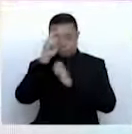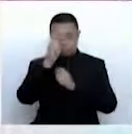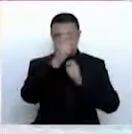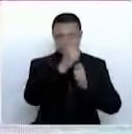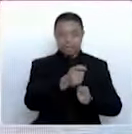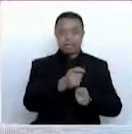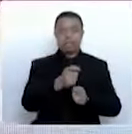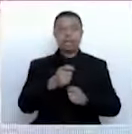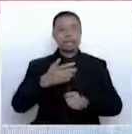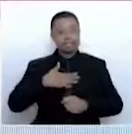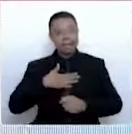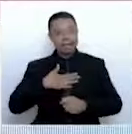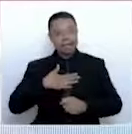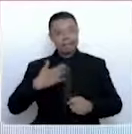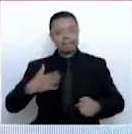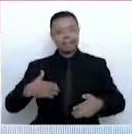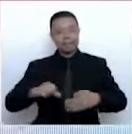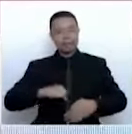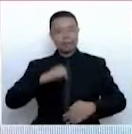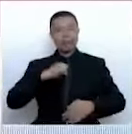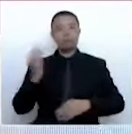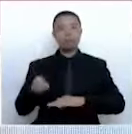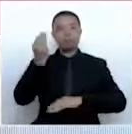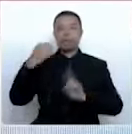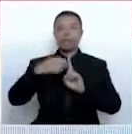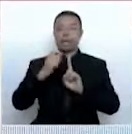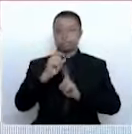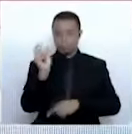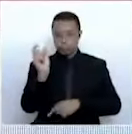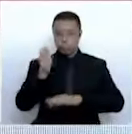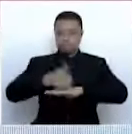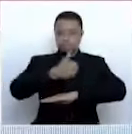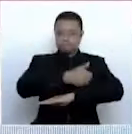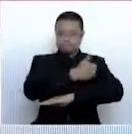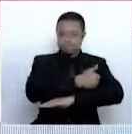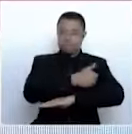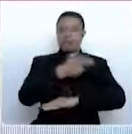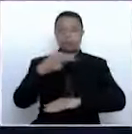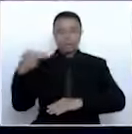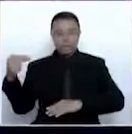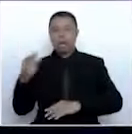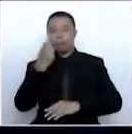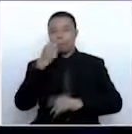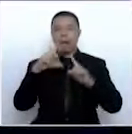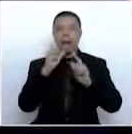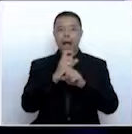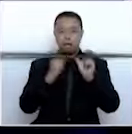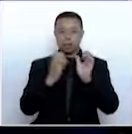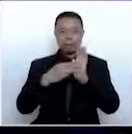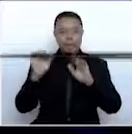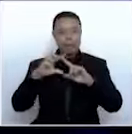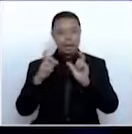hormati dan saya banggakan pimpinan Komisi Pemilihan Umum Republik Indonesia, Bapak Agus Melas